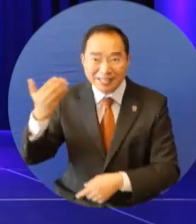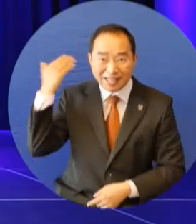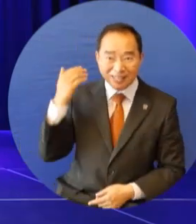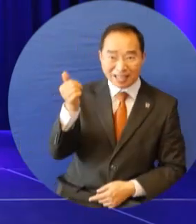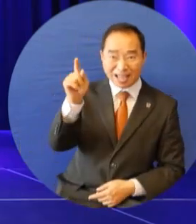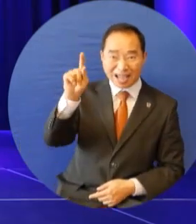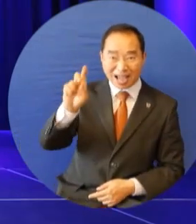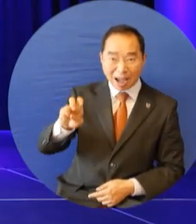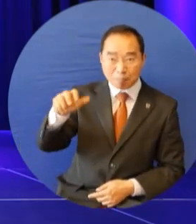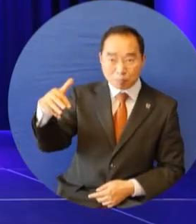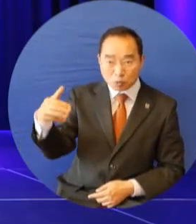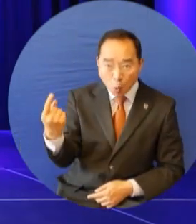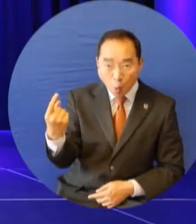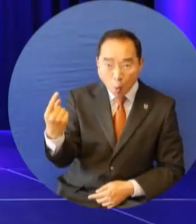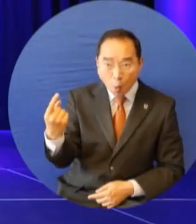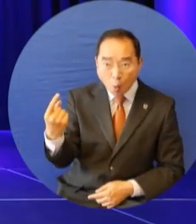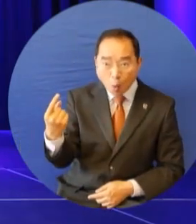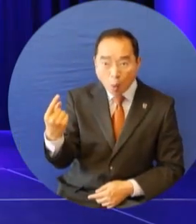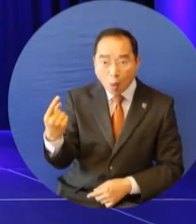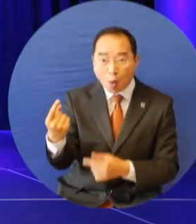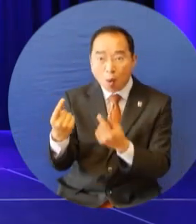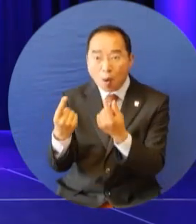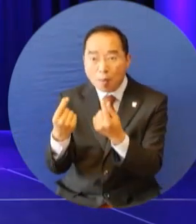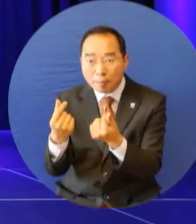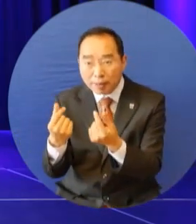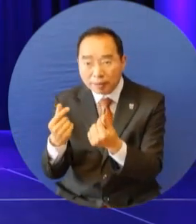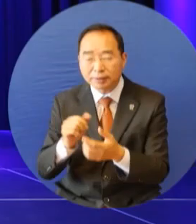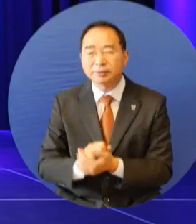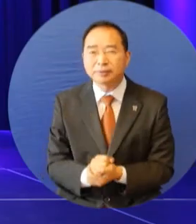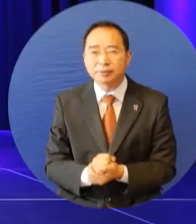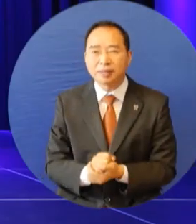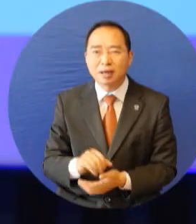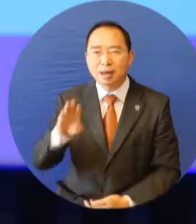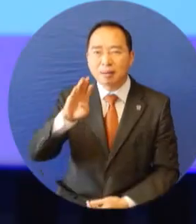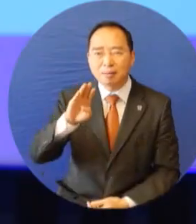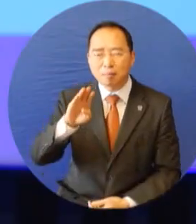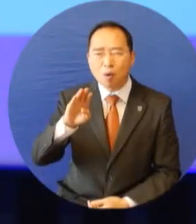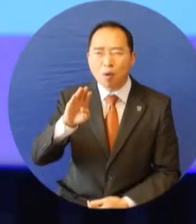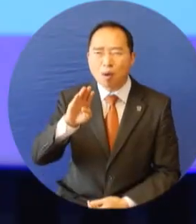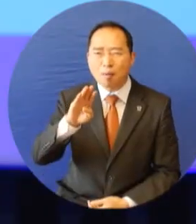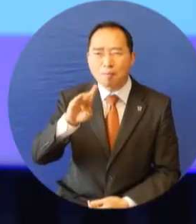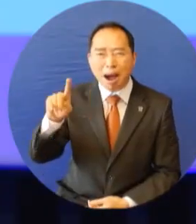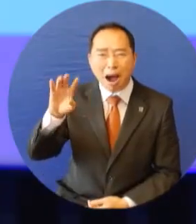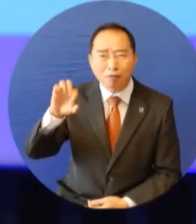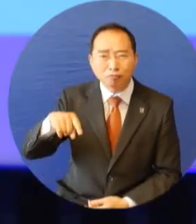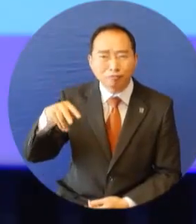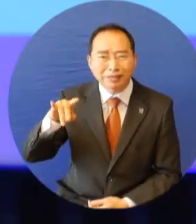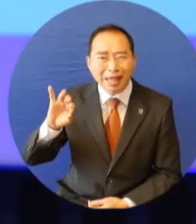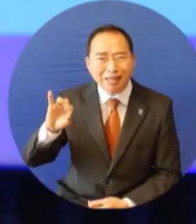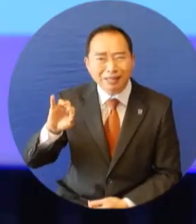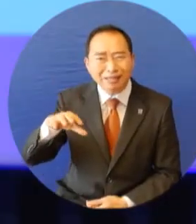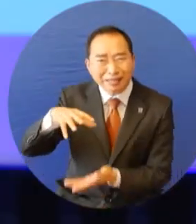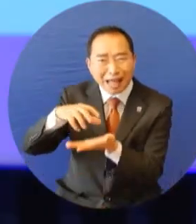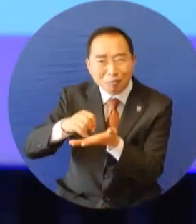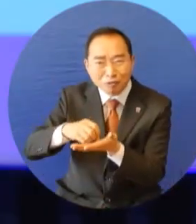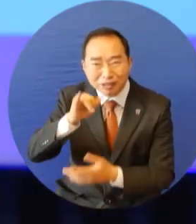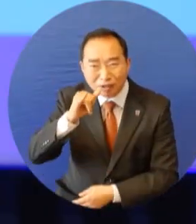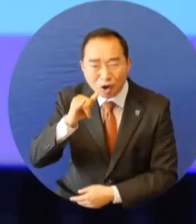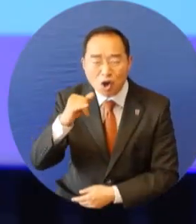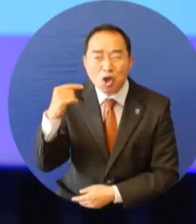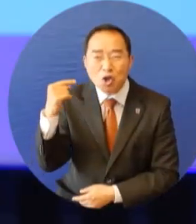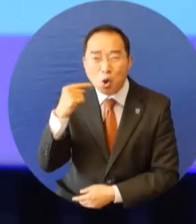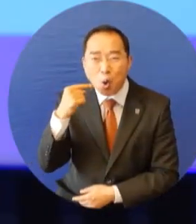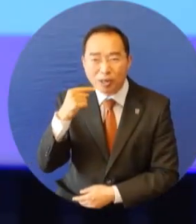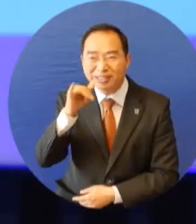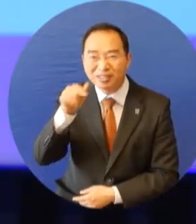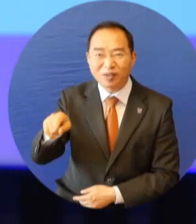이게 사람들이 그전에는 함초와 또 비슷한 게 나문제라고 했어요. 제주도에는 또 방석나물이라고 했어요. 그게 다 염분을